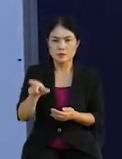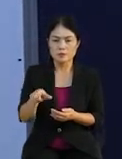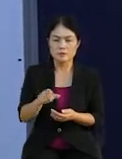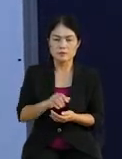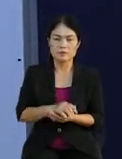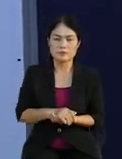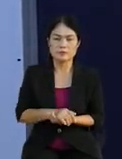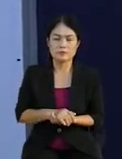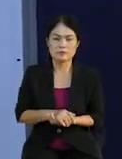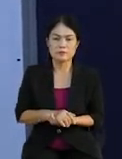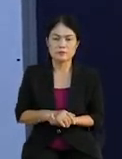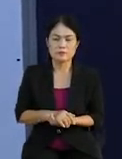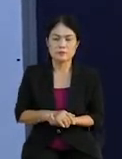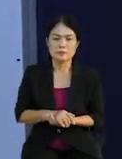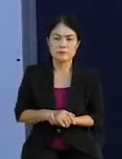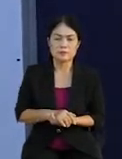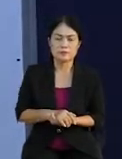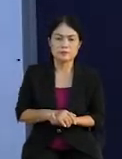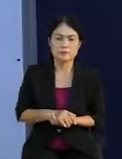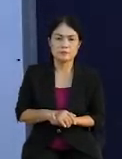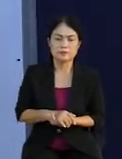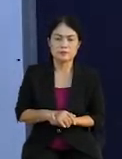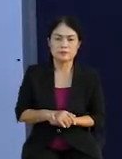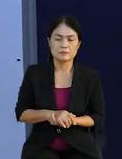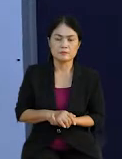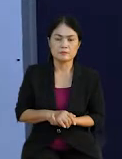và chạy nát không liệt được chiến cứ ở nơi đó đài